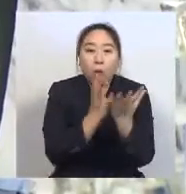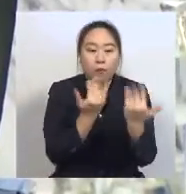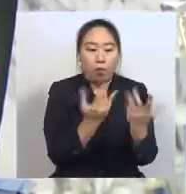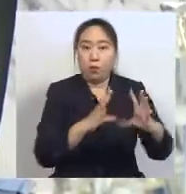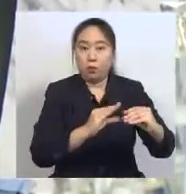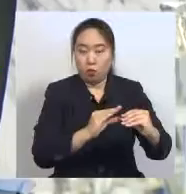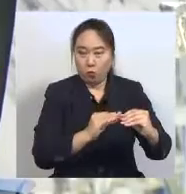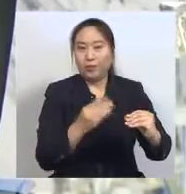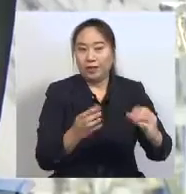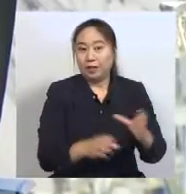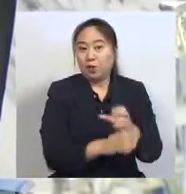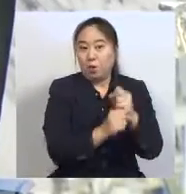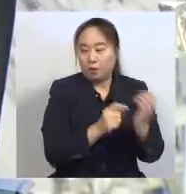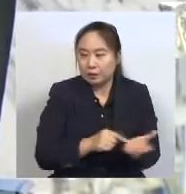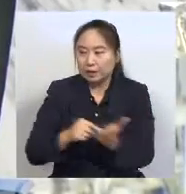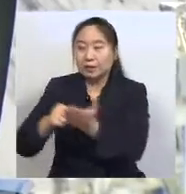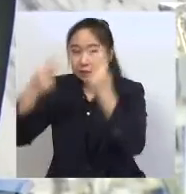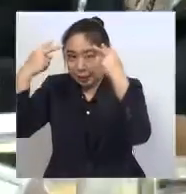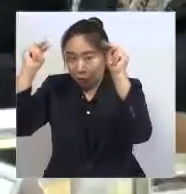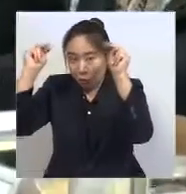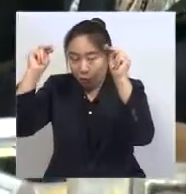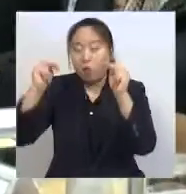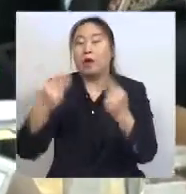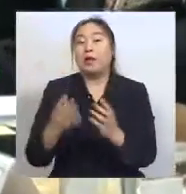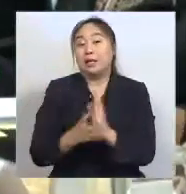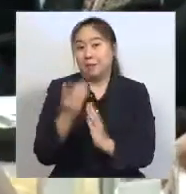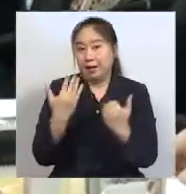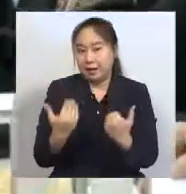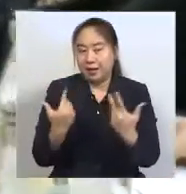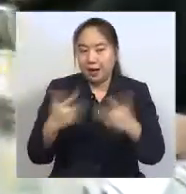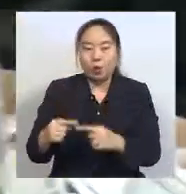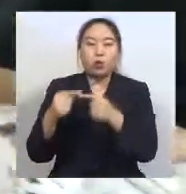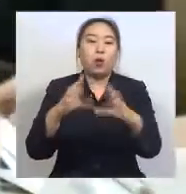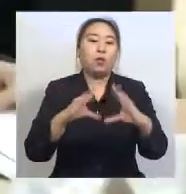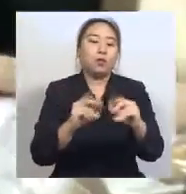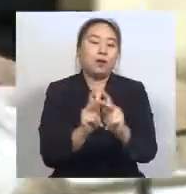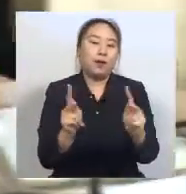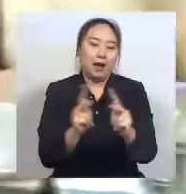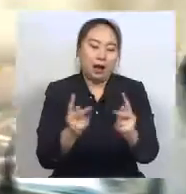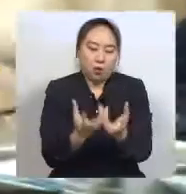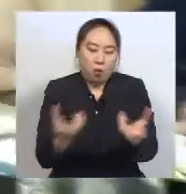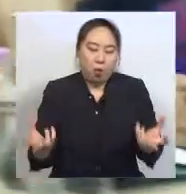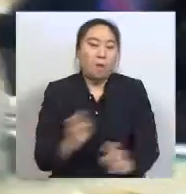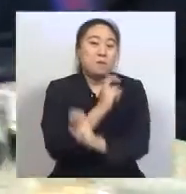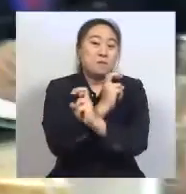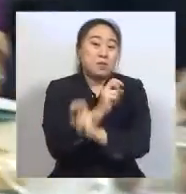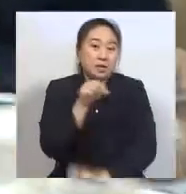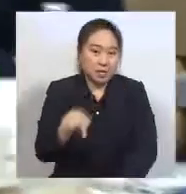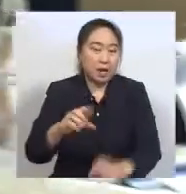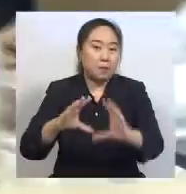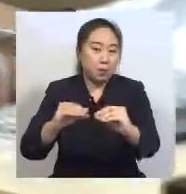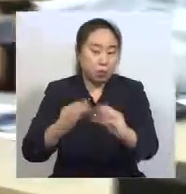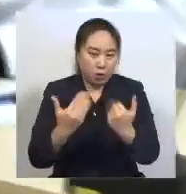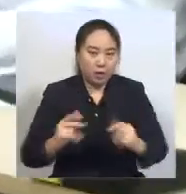ตรีและหน่วยงานที่เกี่ยวข้องภายในสัปดาห์นี้จากนั้นจะนำเข้าสู่ที่ประชุมคณะกรรมการวัตถุอันตรายซึ่งเบื้องต้นกระทรวง